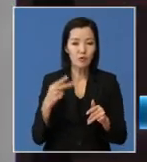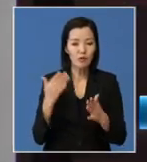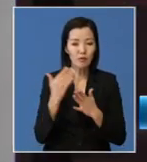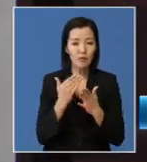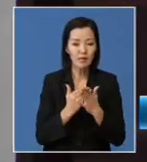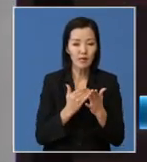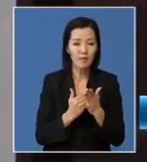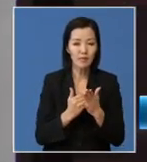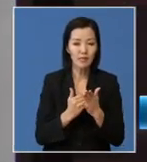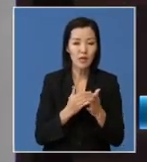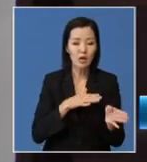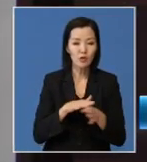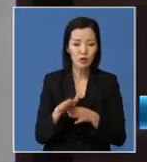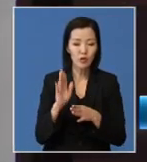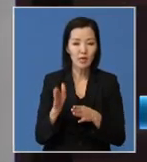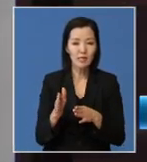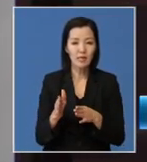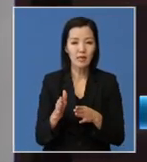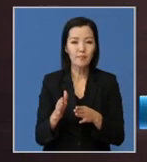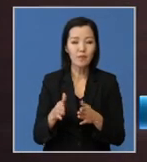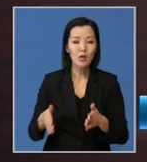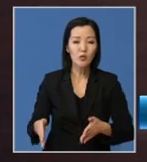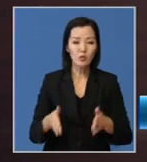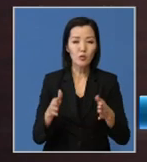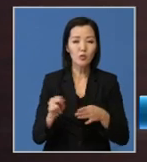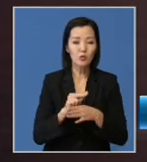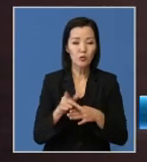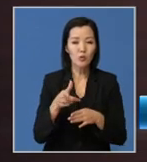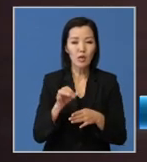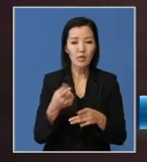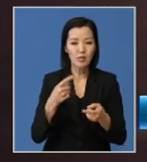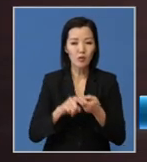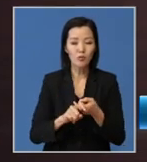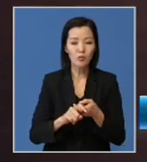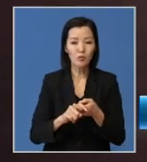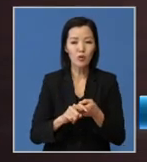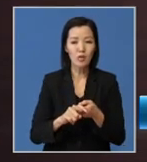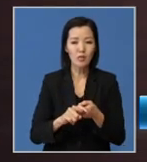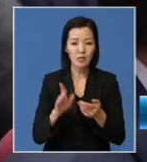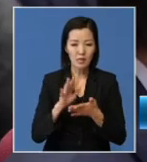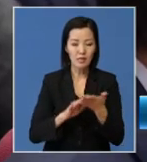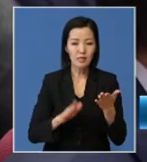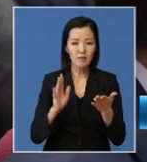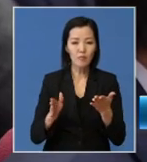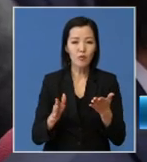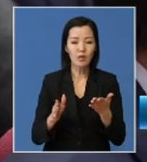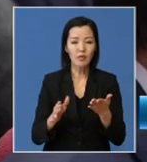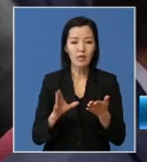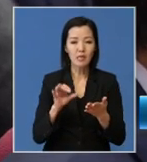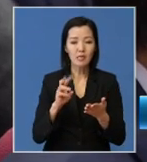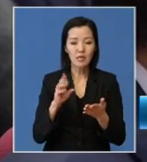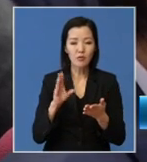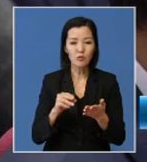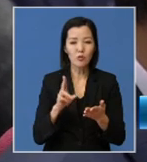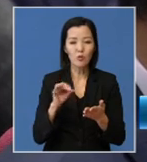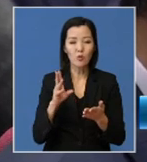мемлекеттік бағдарламалары жүзеге асады. Сонымен қатар жол жөндеу, газдандыру жұмыстары да күн тәртібінен түспек емес. Доңыз жылында Сарыөзек-Қорғас,